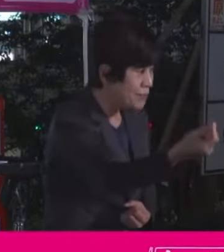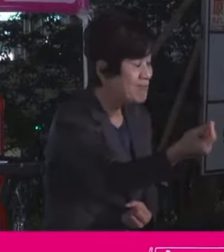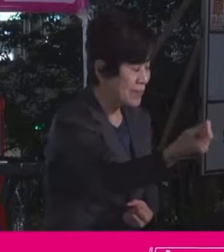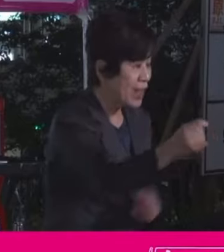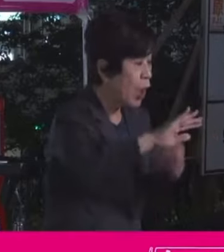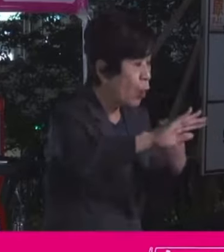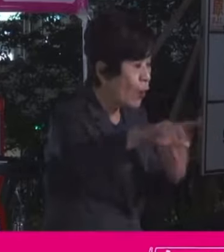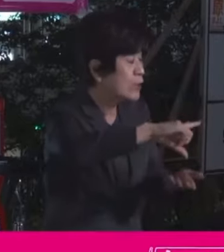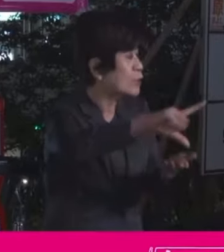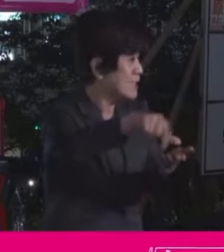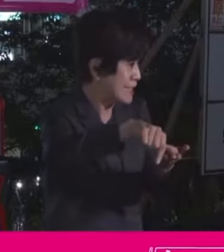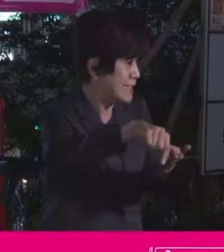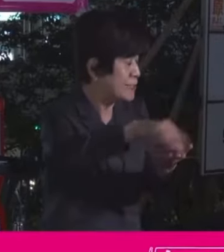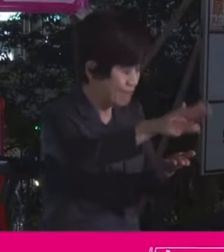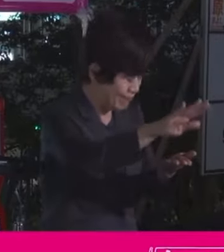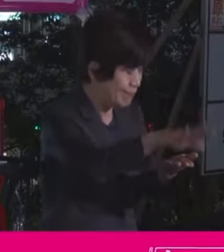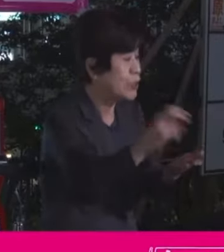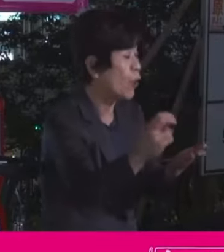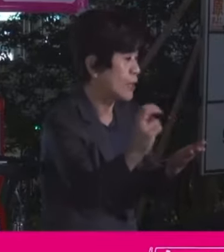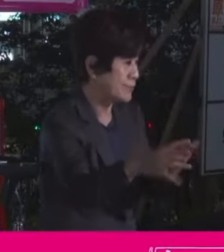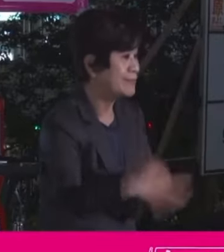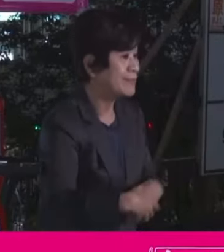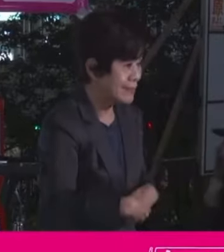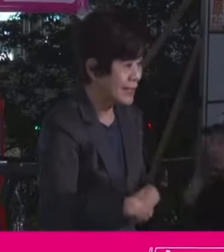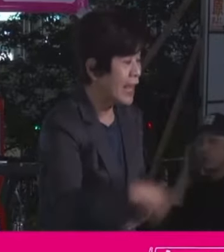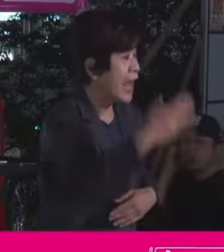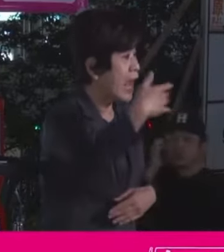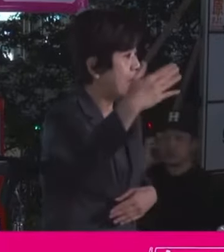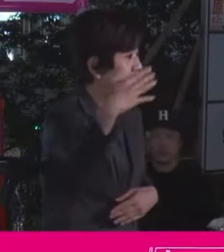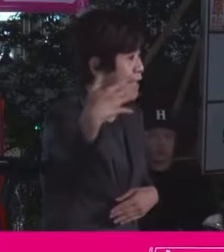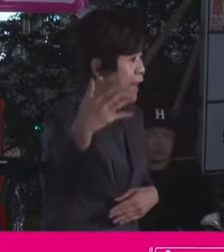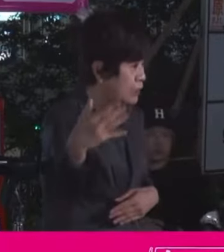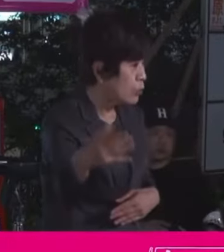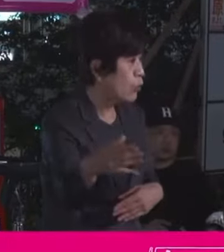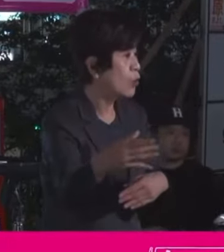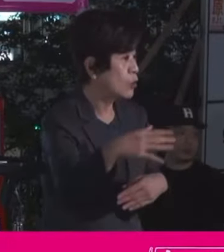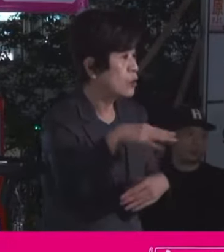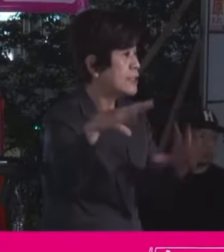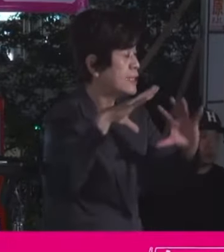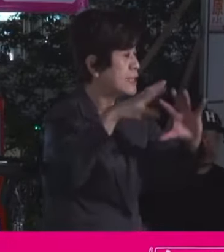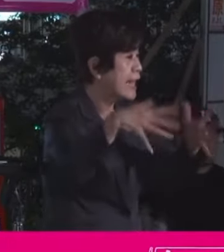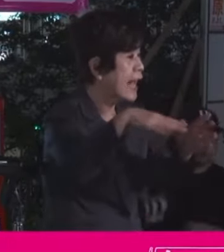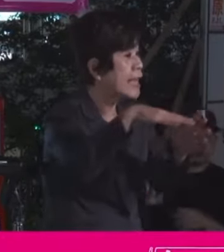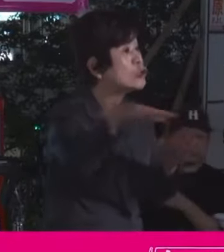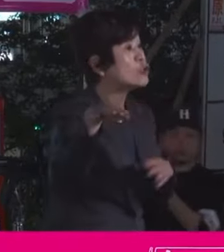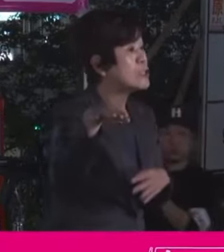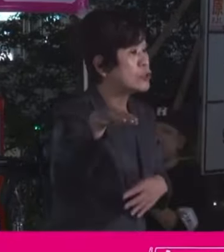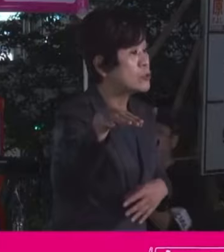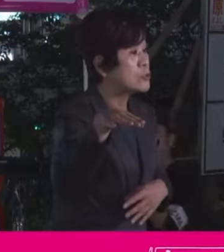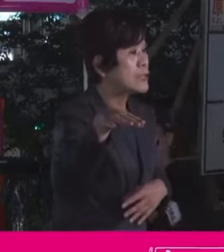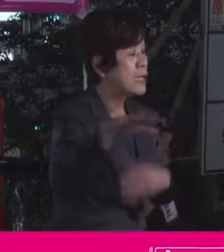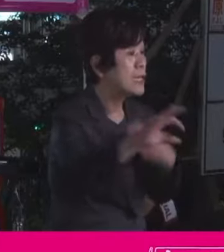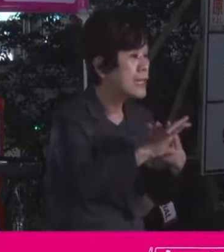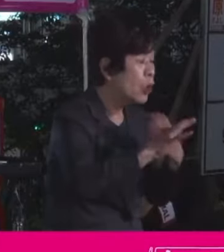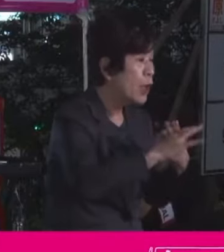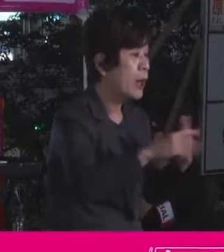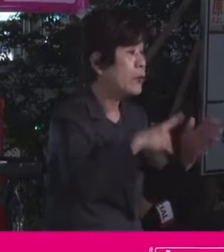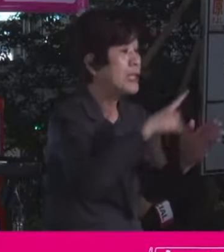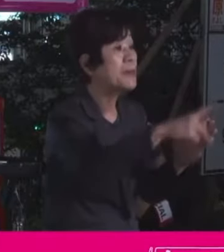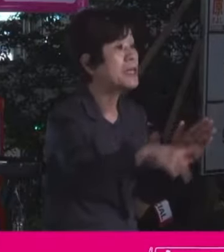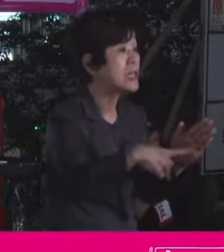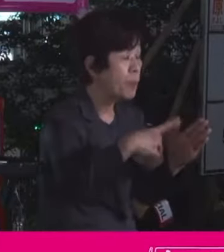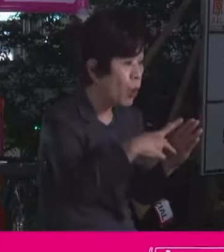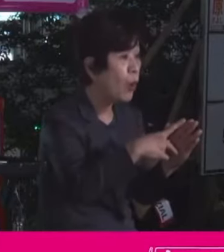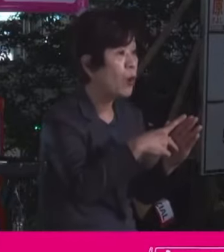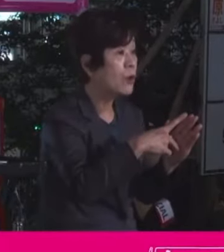を置くために一応アメリカの世界水準になっているんです。つまり例えばフィリピンにもアメ